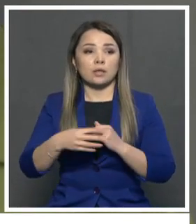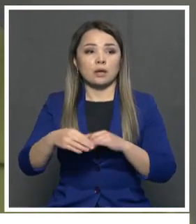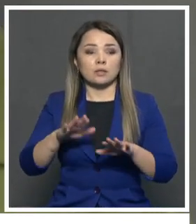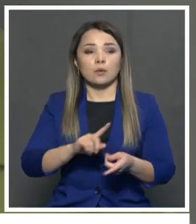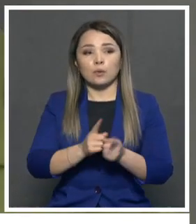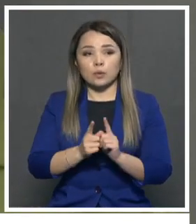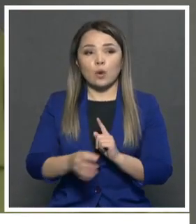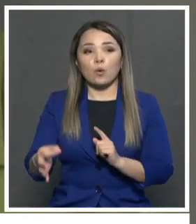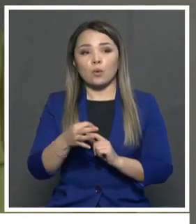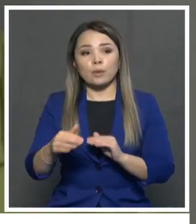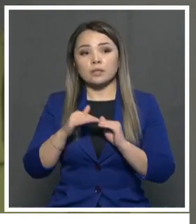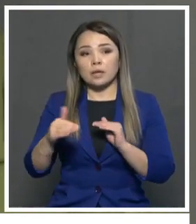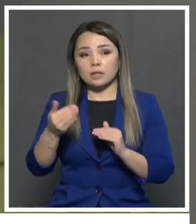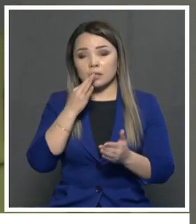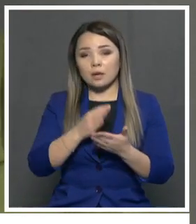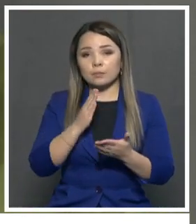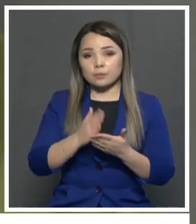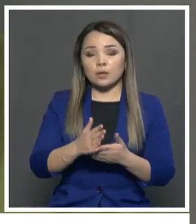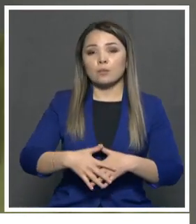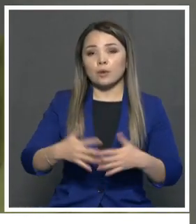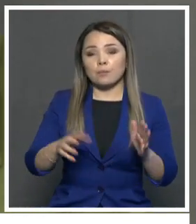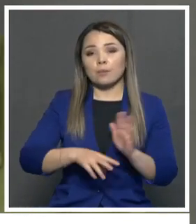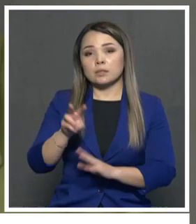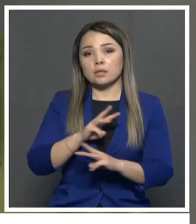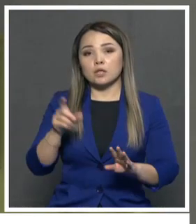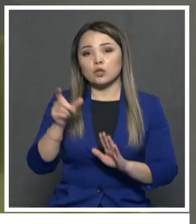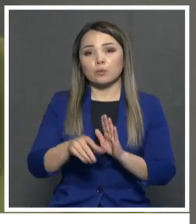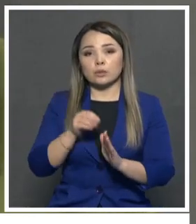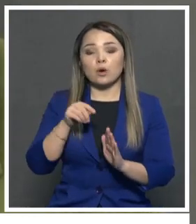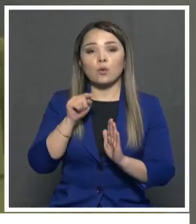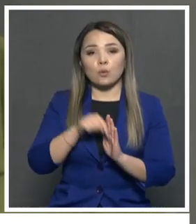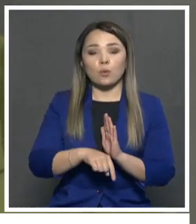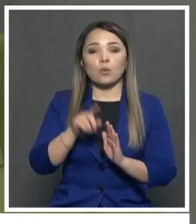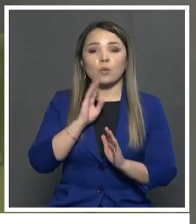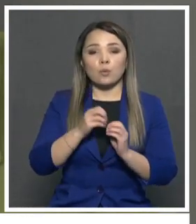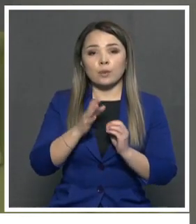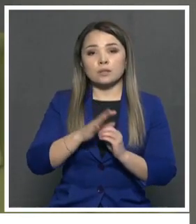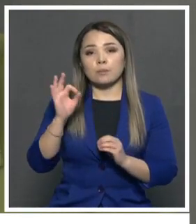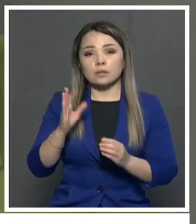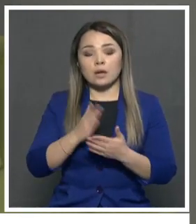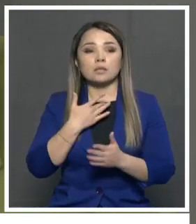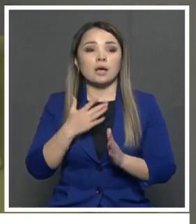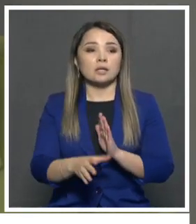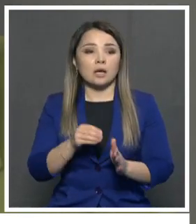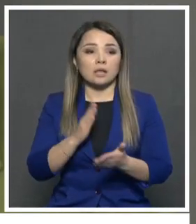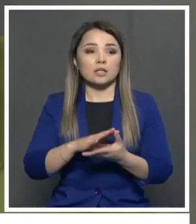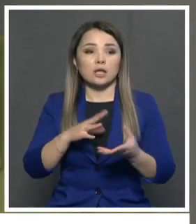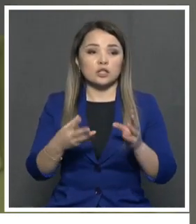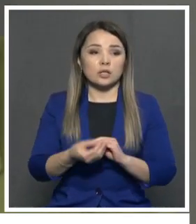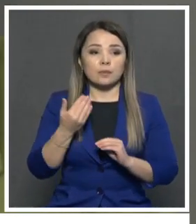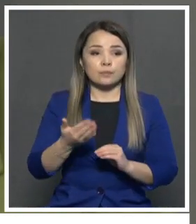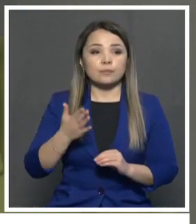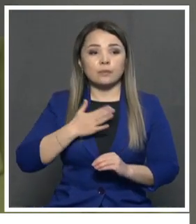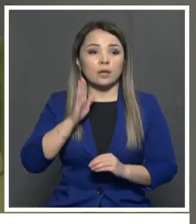жатыр. Облыстық деңгейді алсақ, мына өткен мәслихат депутаттарының ішінде 15% әйел азаматтар болса, биылғы сайлаудың нәтижесінде